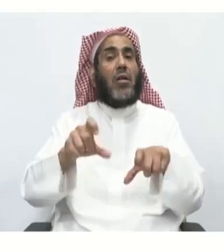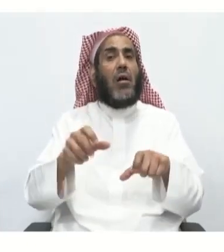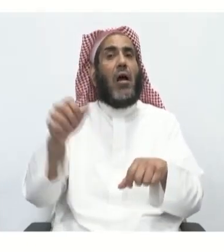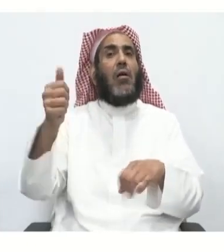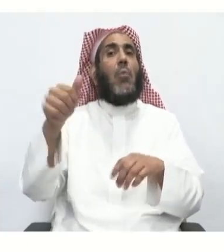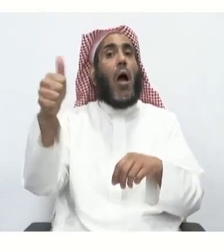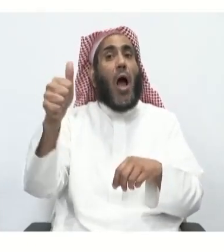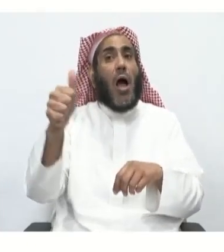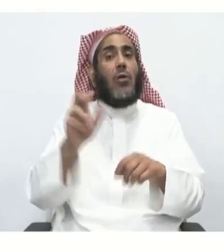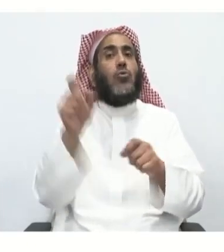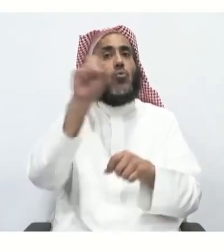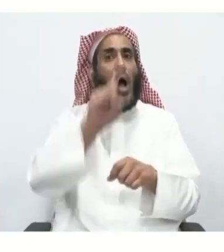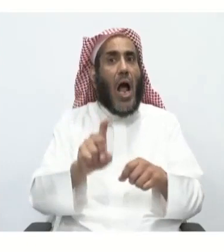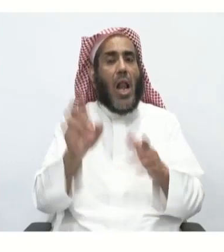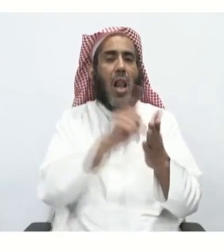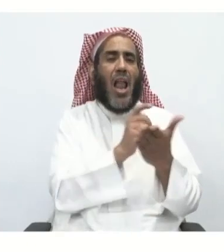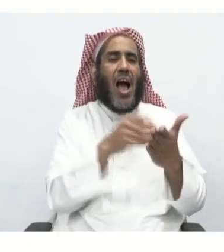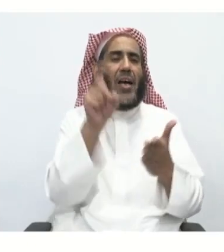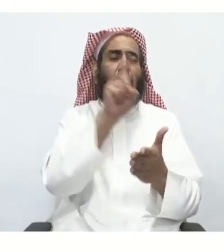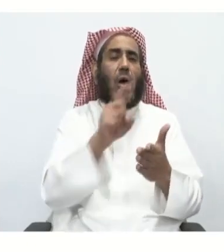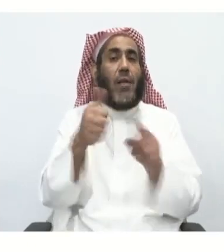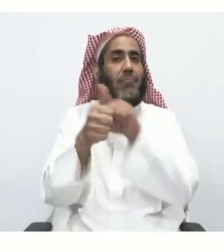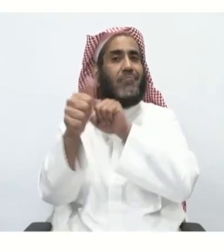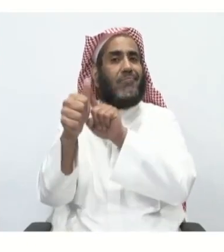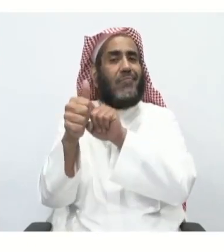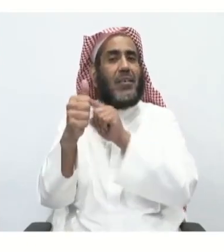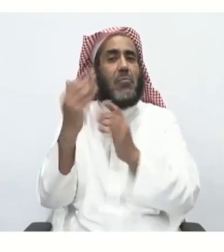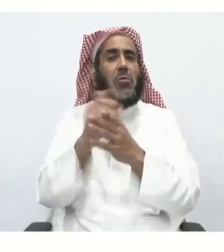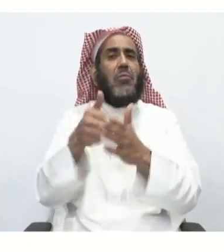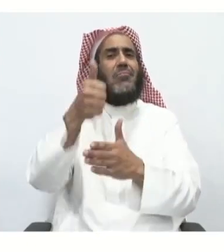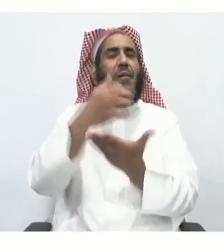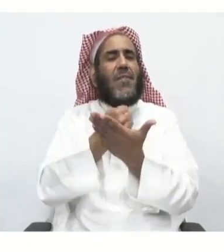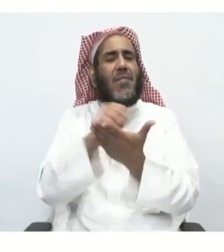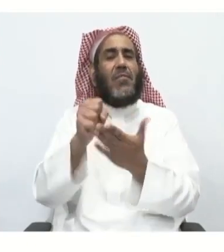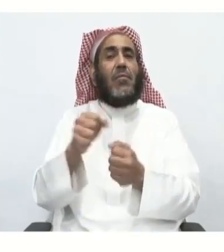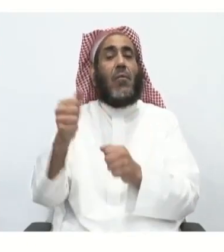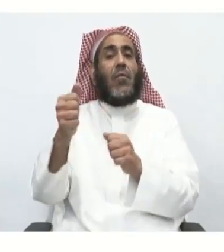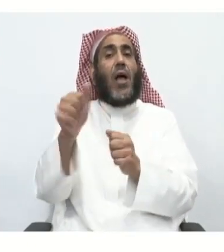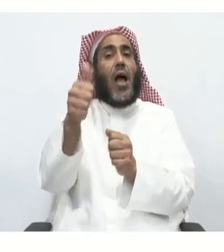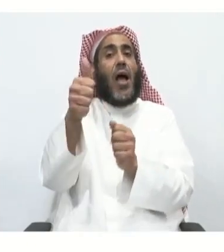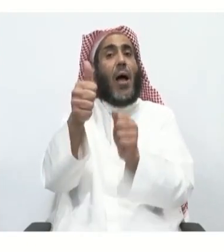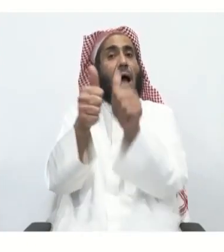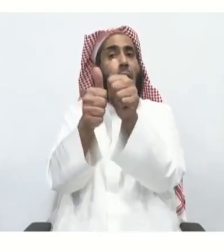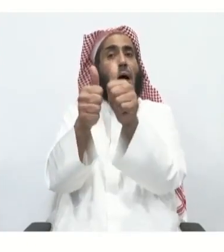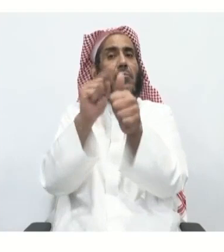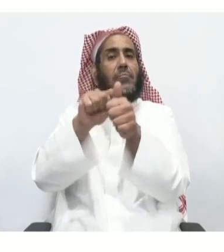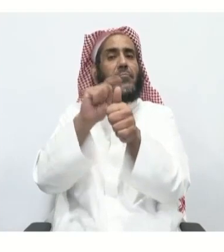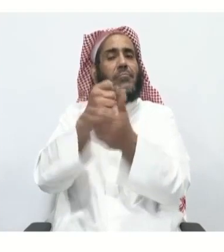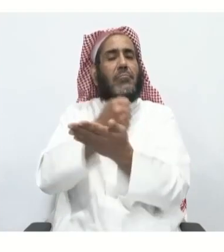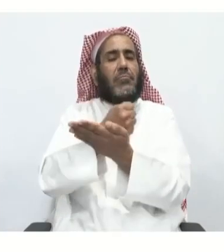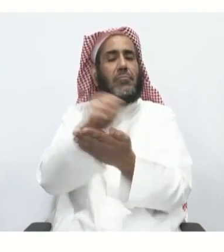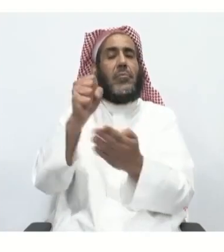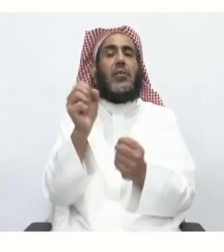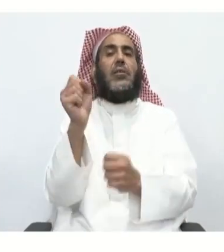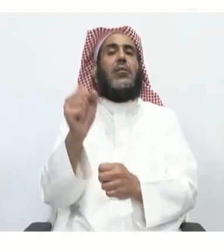الفريق لكن هنا الف الوصل حذفت الى همزه في لدخول همزه الاستفهام اص الاصل ائن لاحظ ائن انتصر الفريق